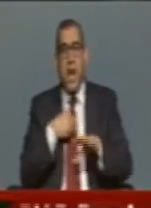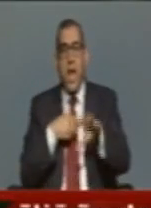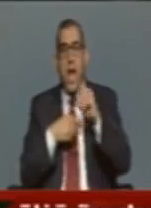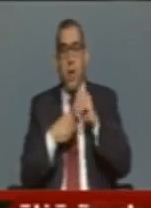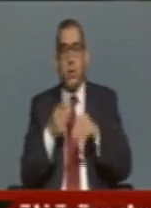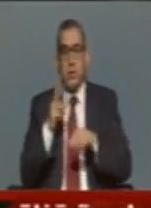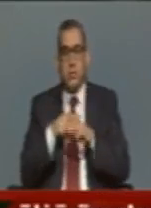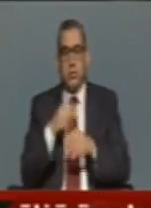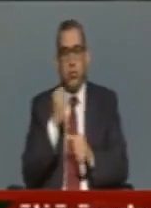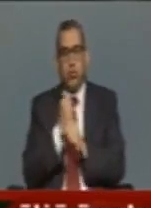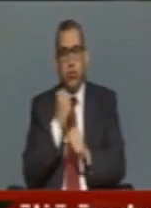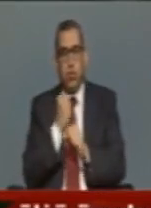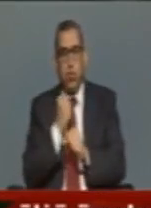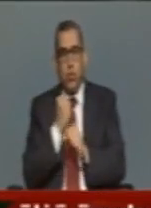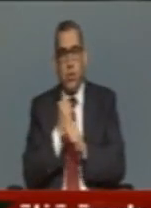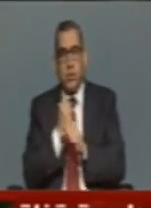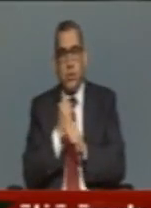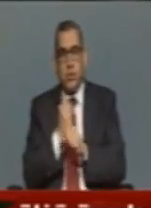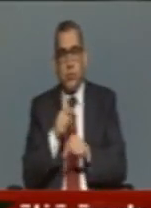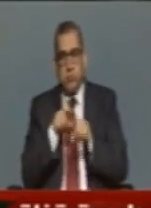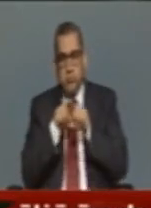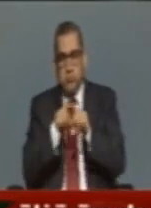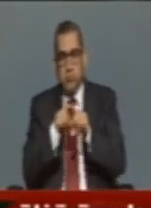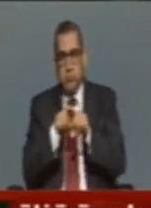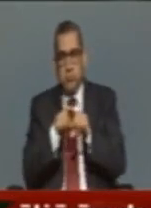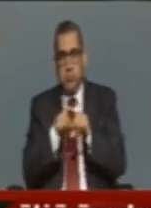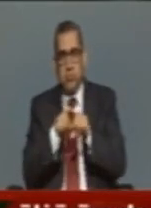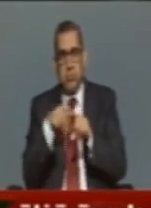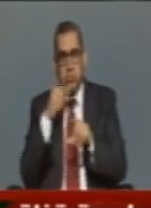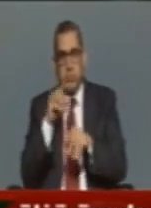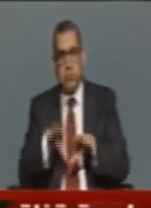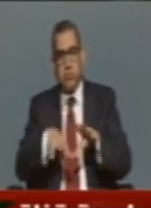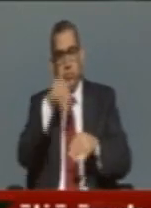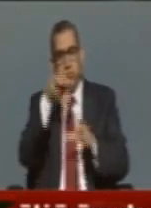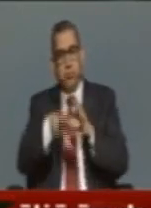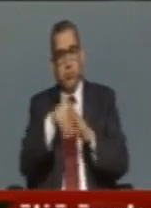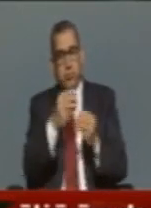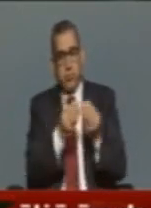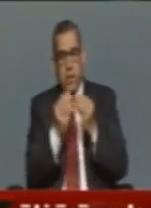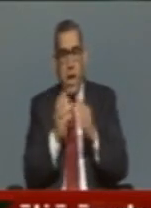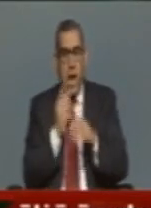تشغيل مناسب يطلع منتج تعليمي جيد